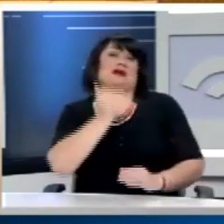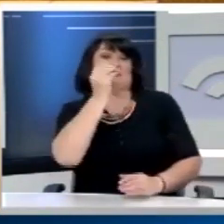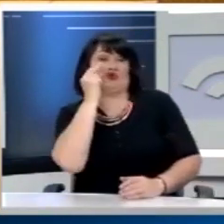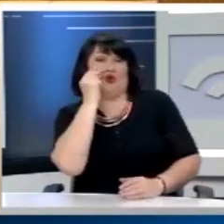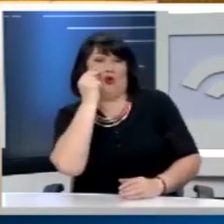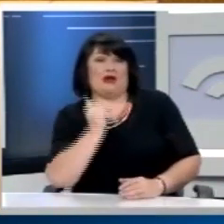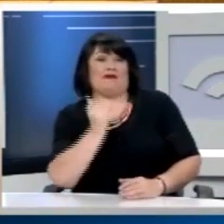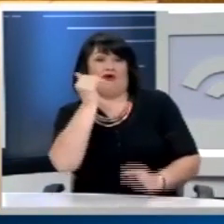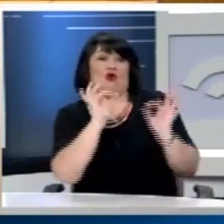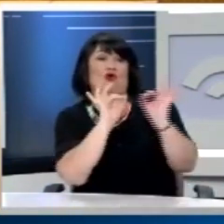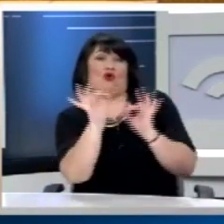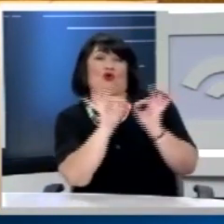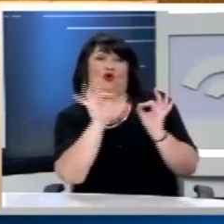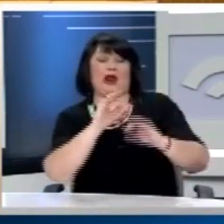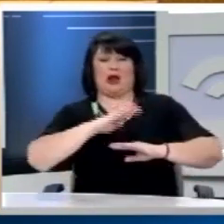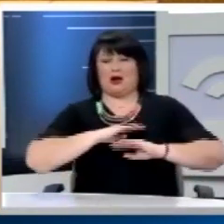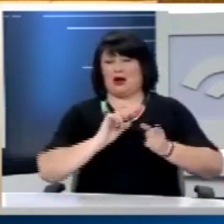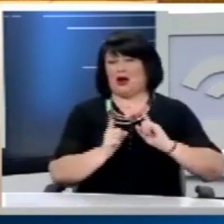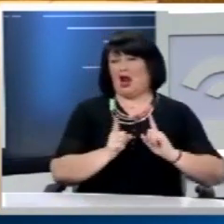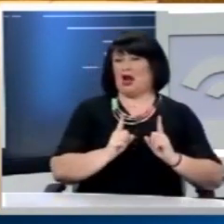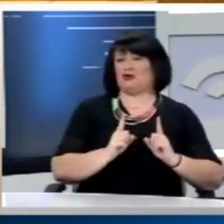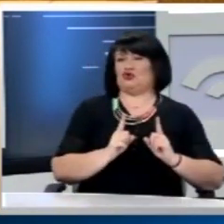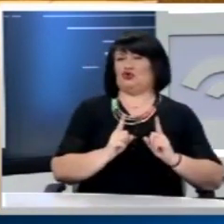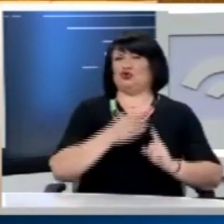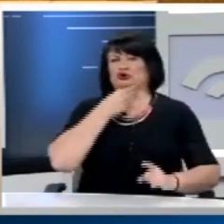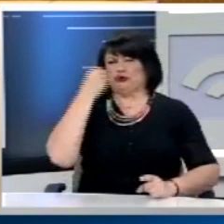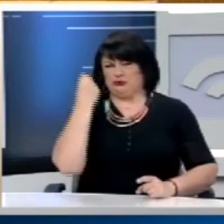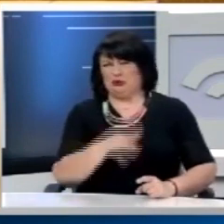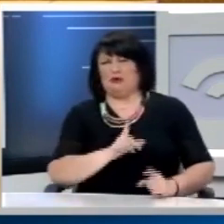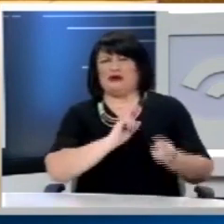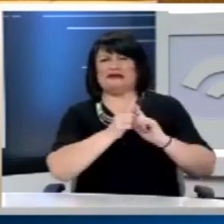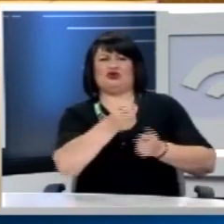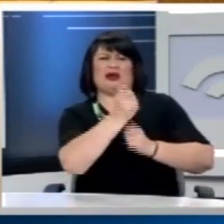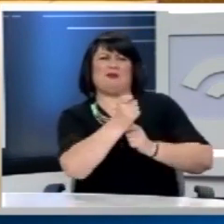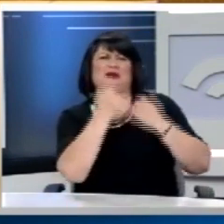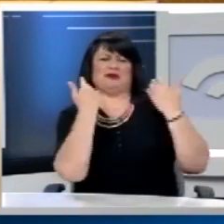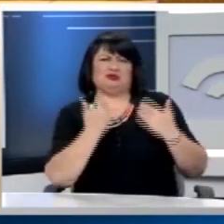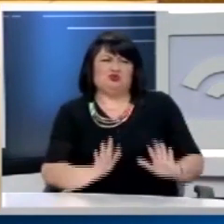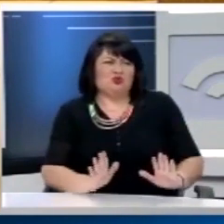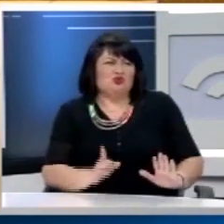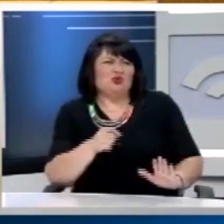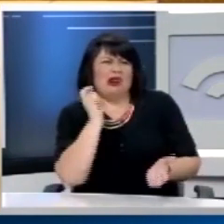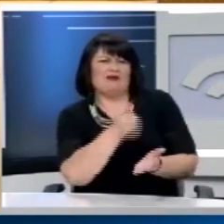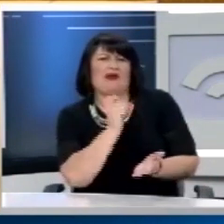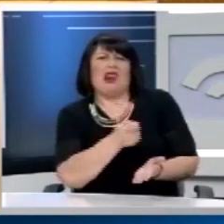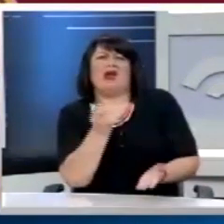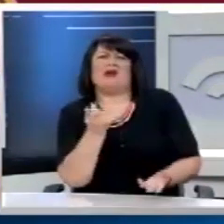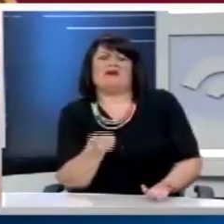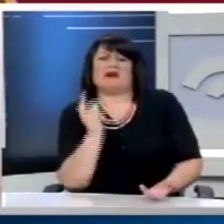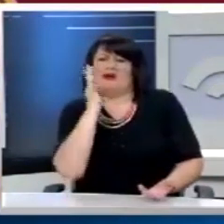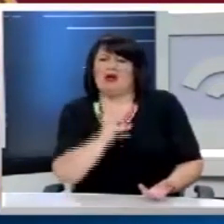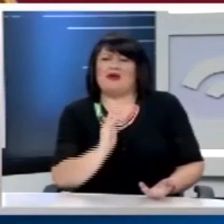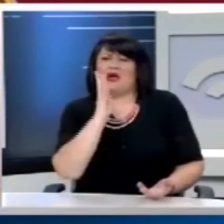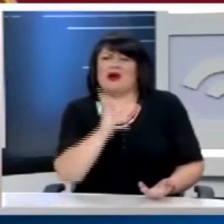μετά την ατοική έμπνευση συμφωνία, την επέσχυντη αυτή συμφωνία των Πρεσπών, με τεράστιο